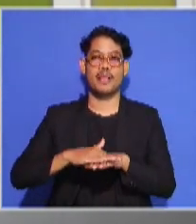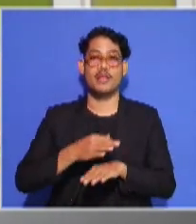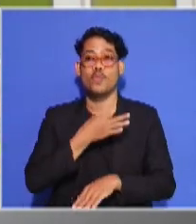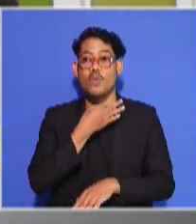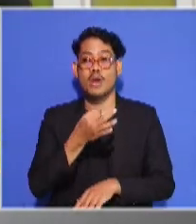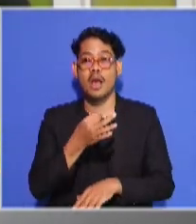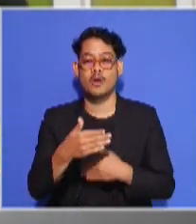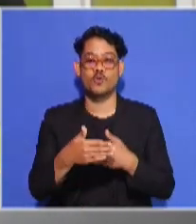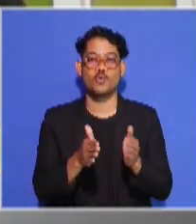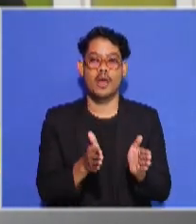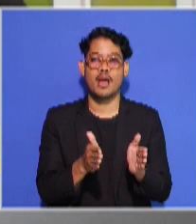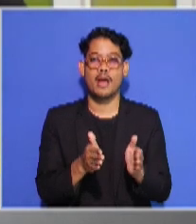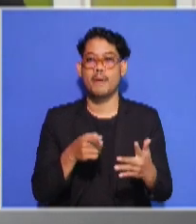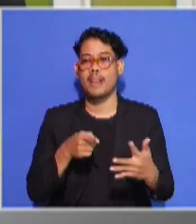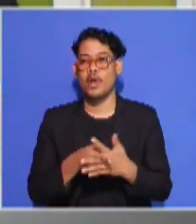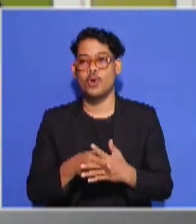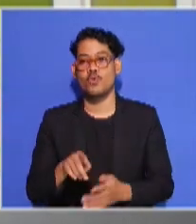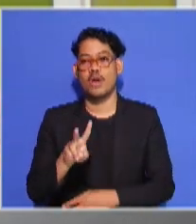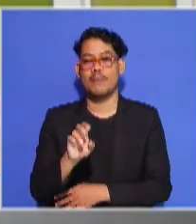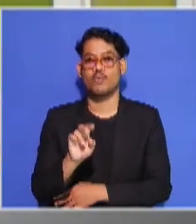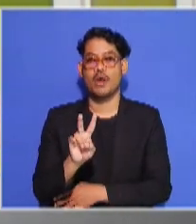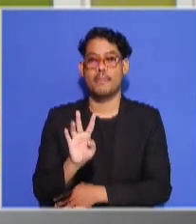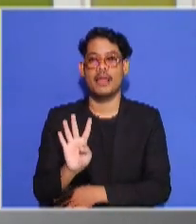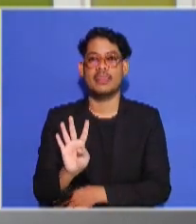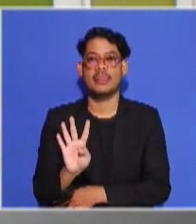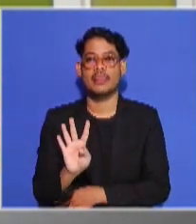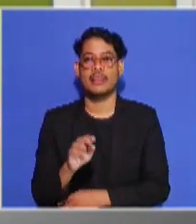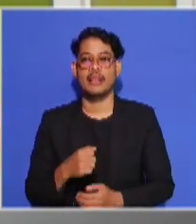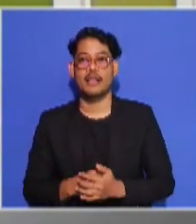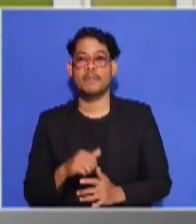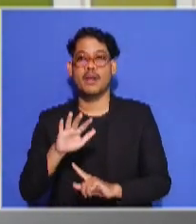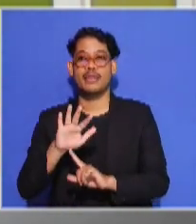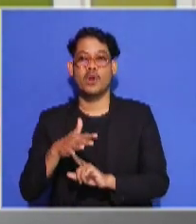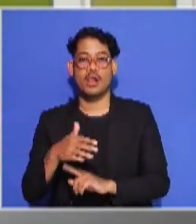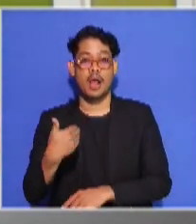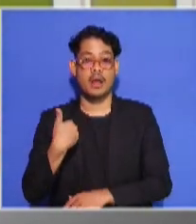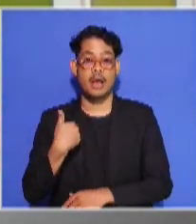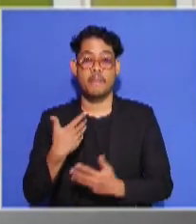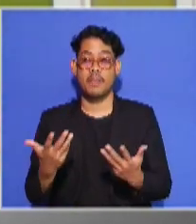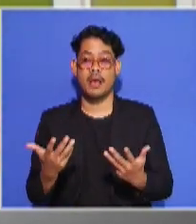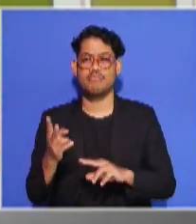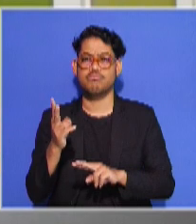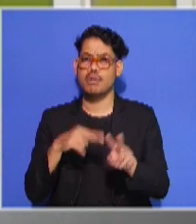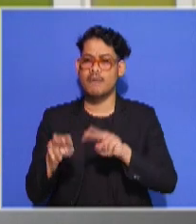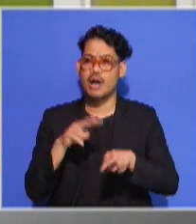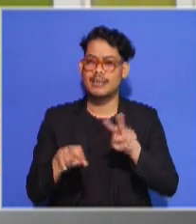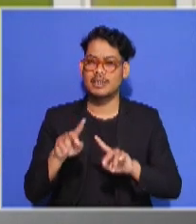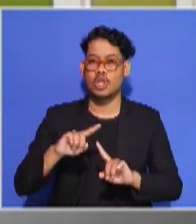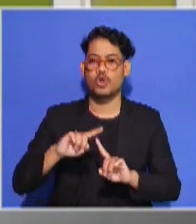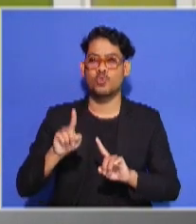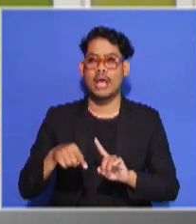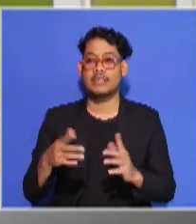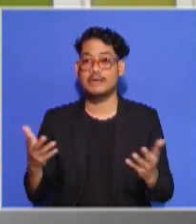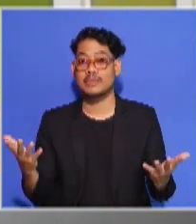logistik Pilkada 2024 KPU Kabupaten Bantul dengan pengawasan dari petugas dari KPU Bantul dan KPU Daerah